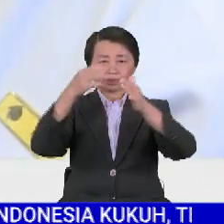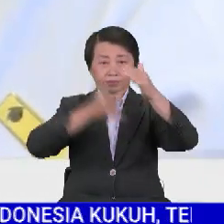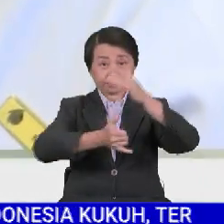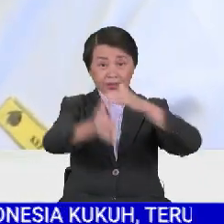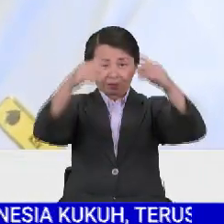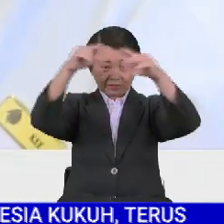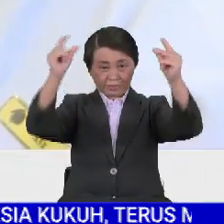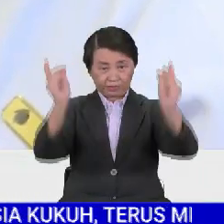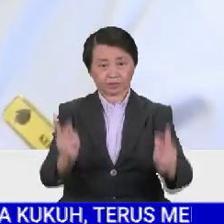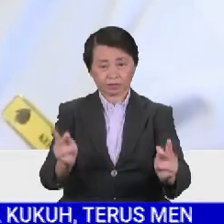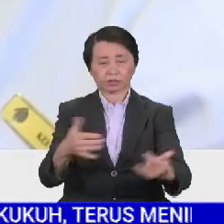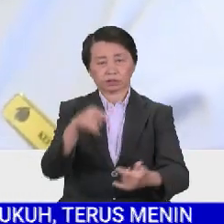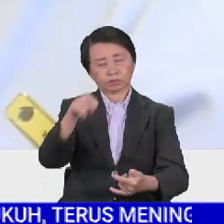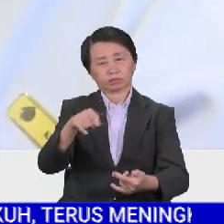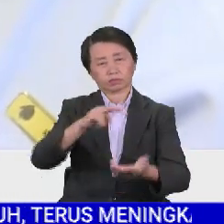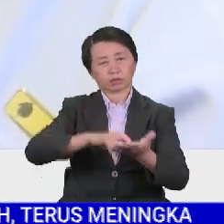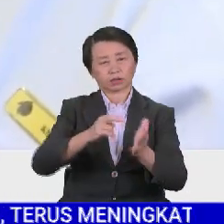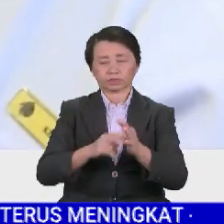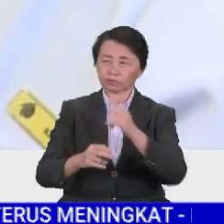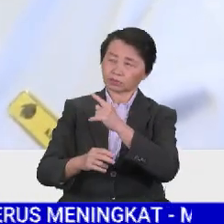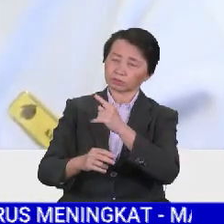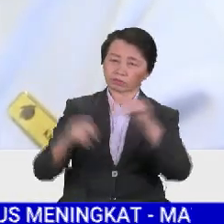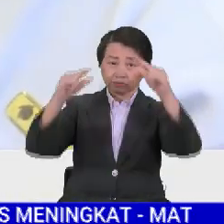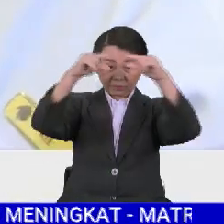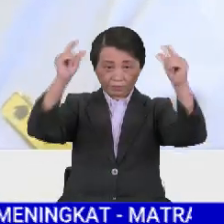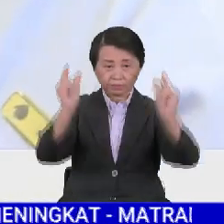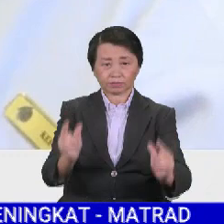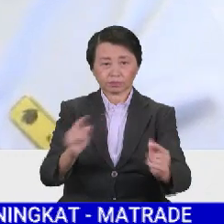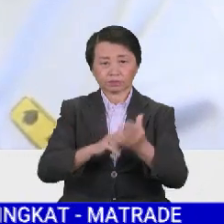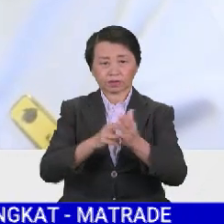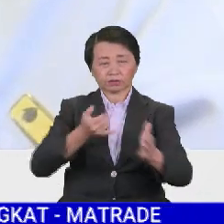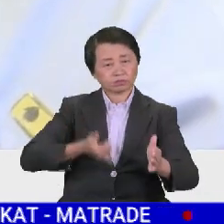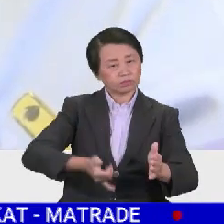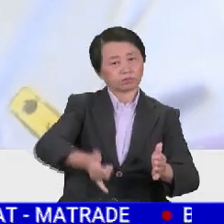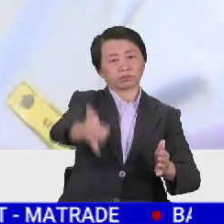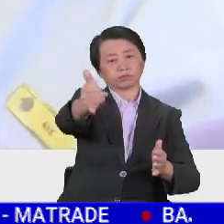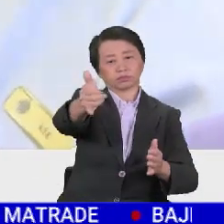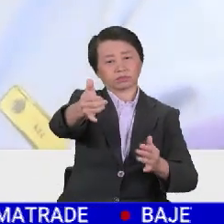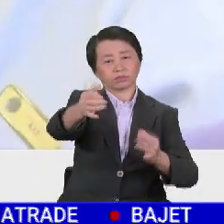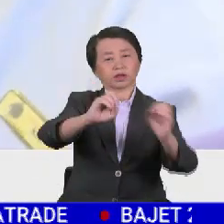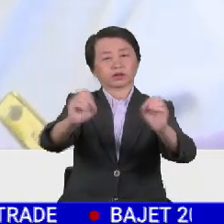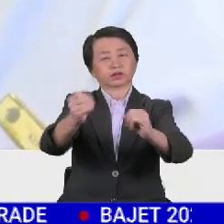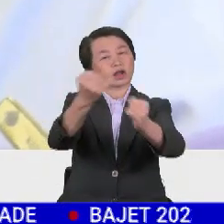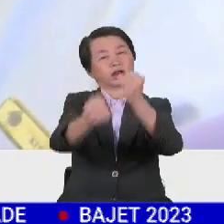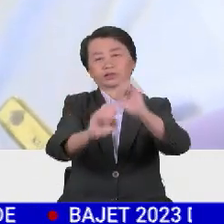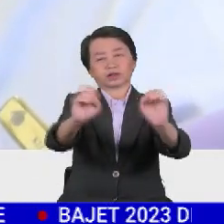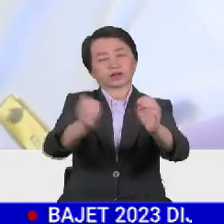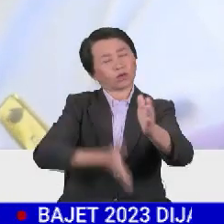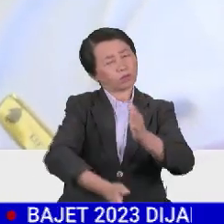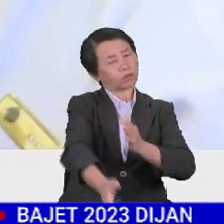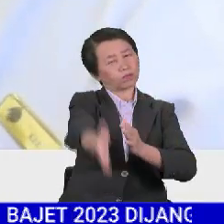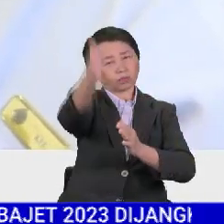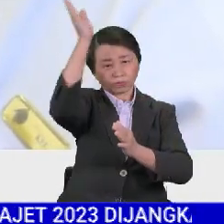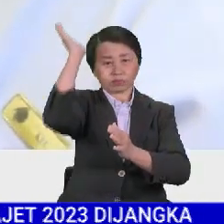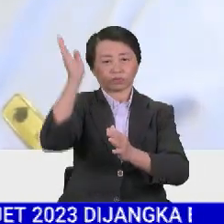jelas istana ini maksud dia adalah dia punya perjalanan yang tiada penghujung lah, maksudnya. So pintu gerbang